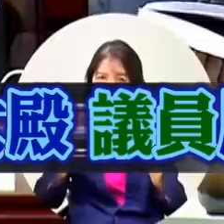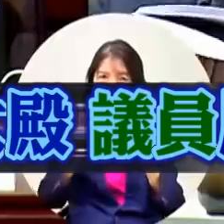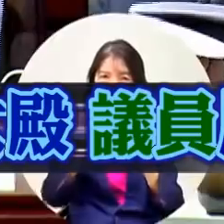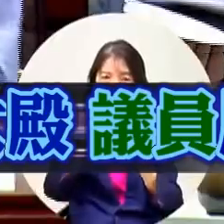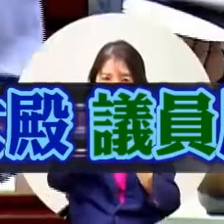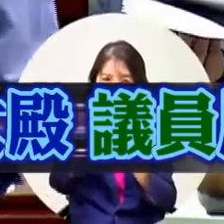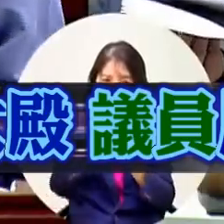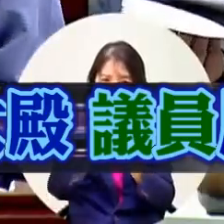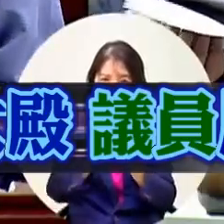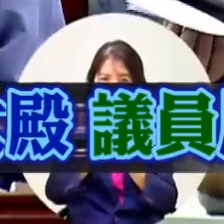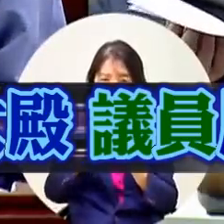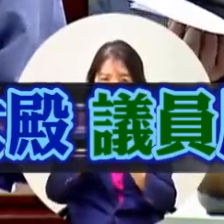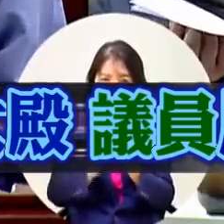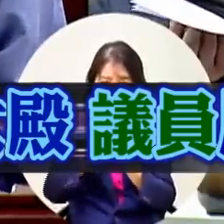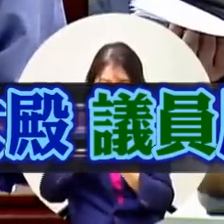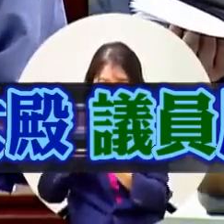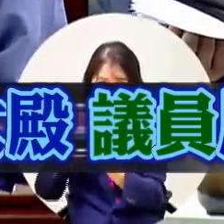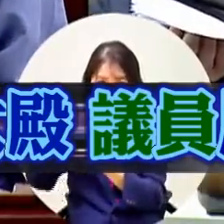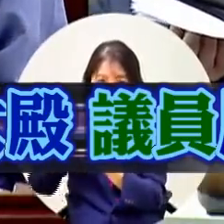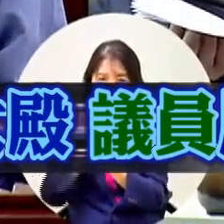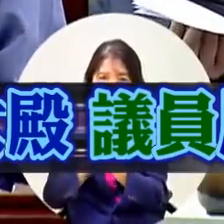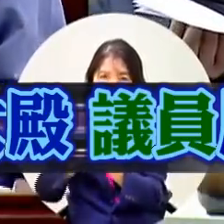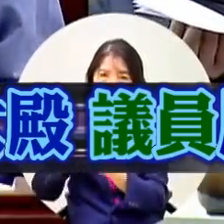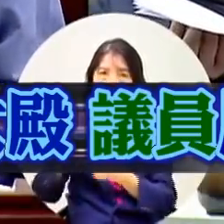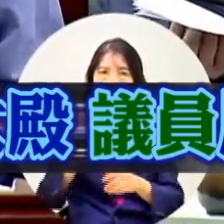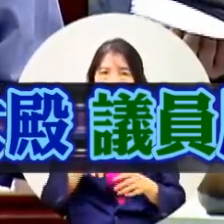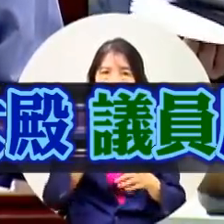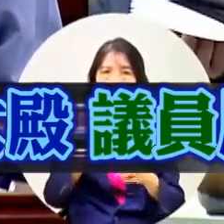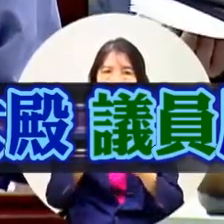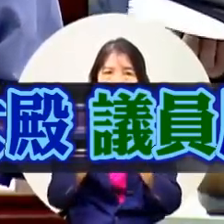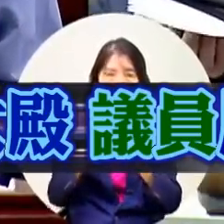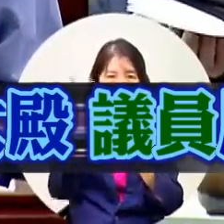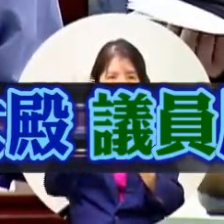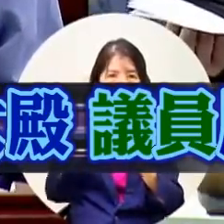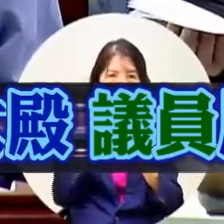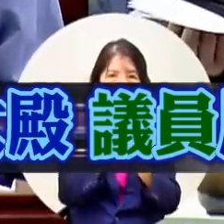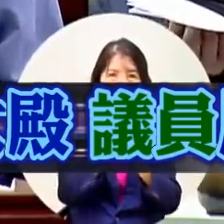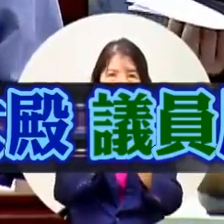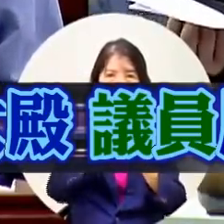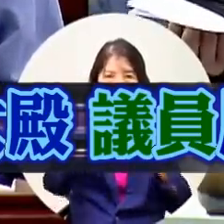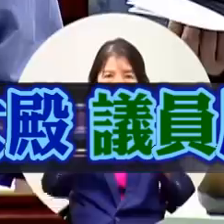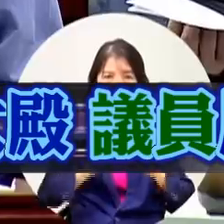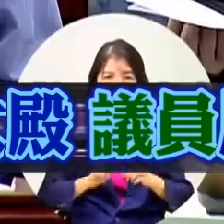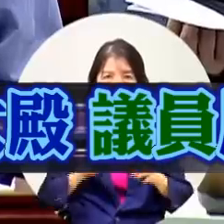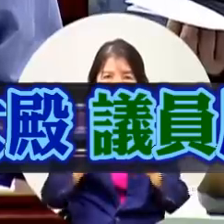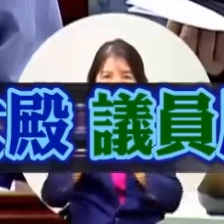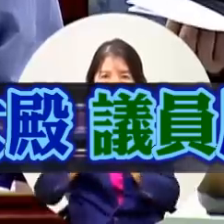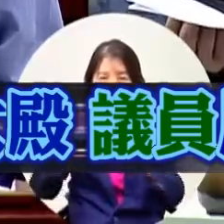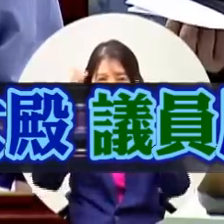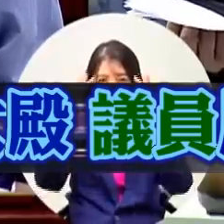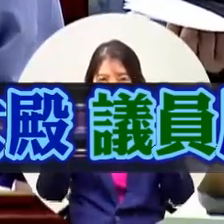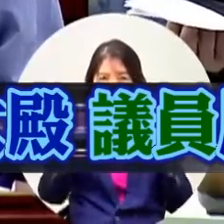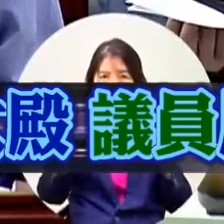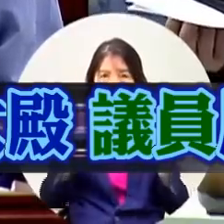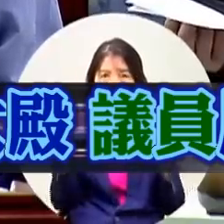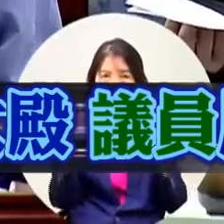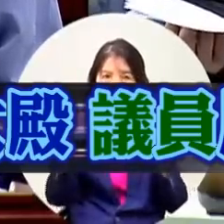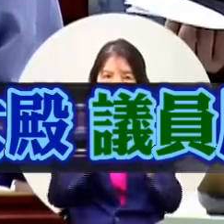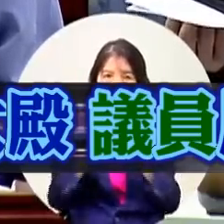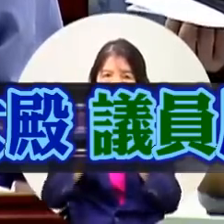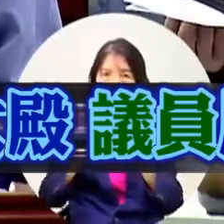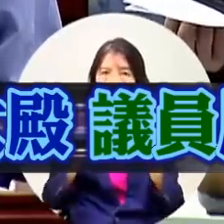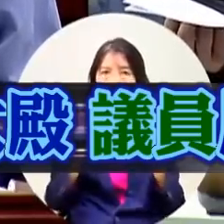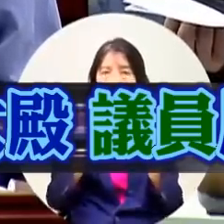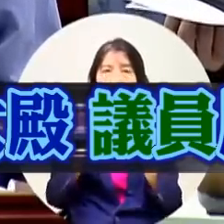辅导。 好， 那前两天我参加了一些，我觉得很感动，就是到了假日跟寒暑假没有长辈陪的孩